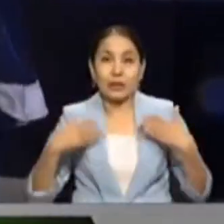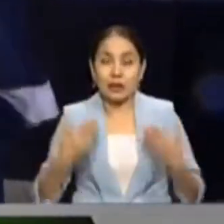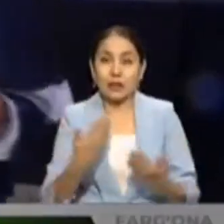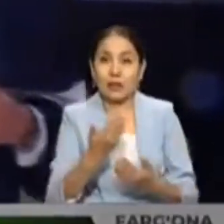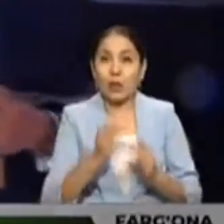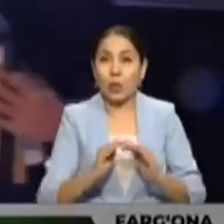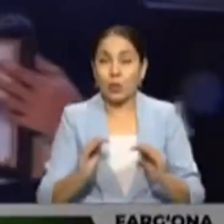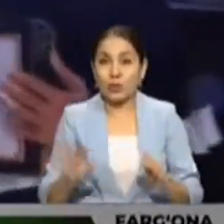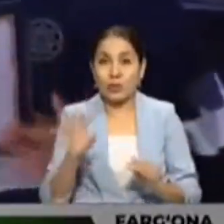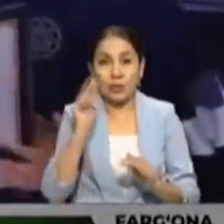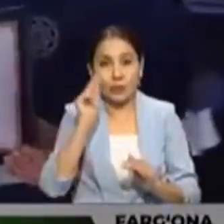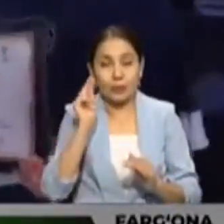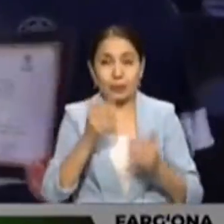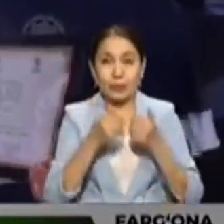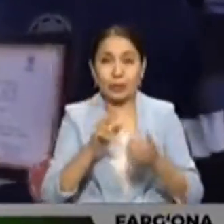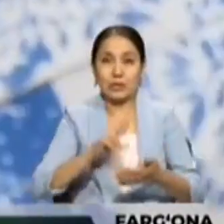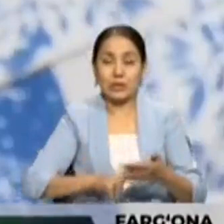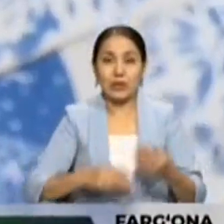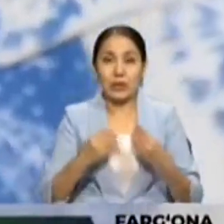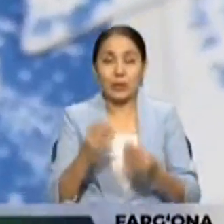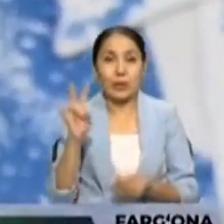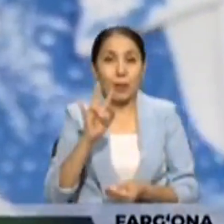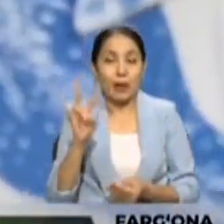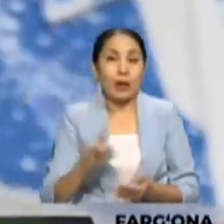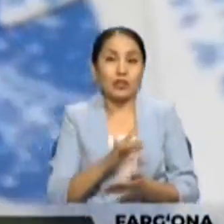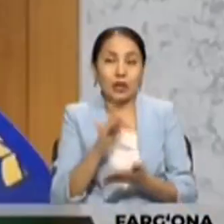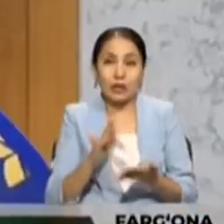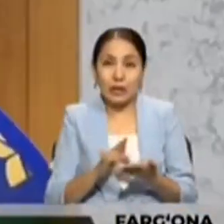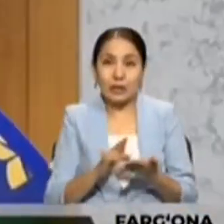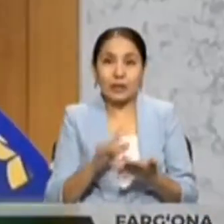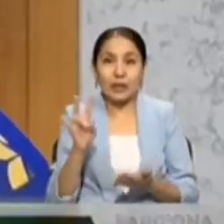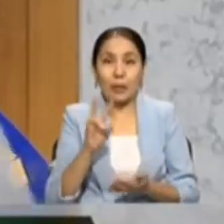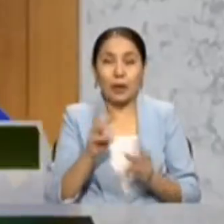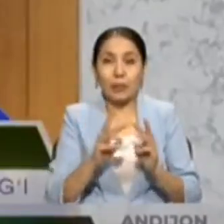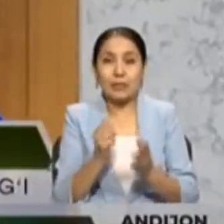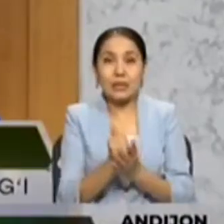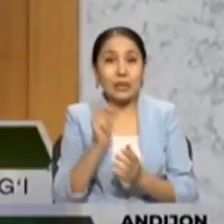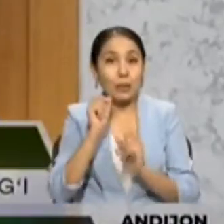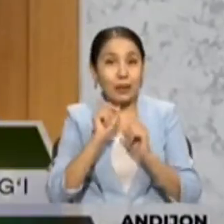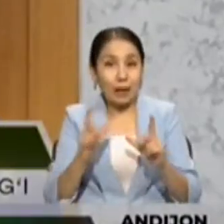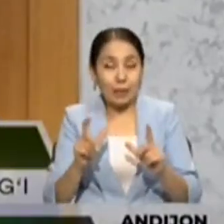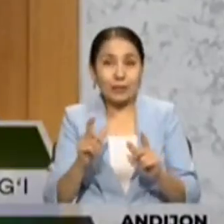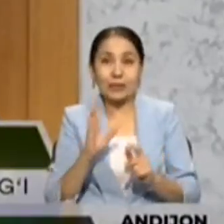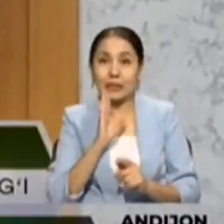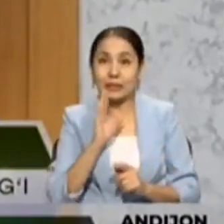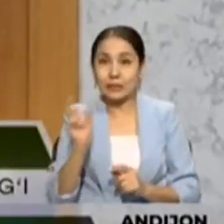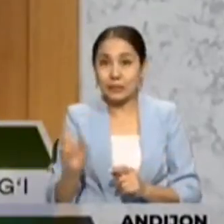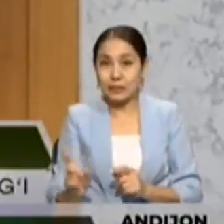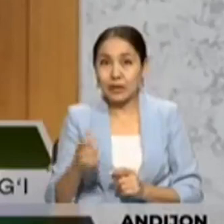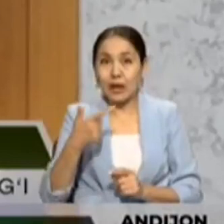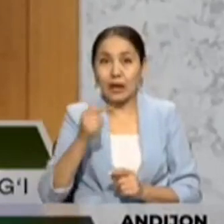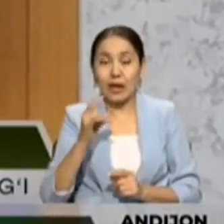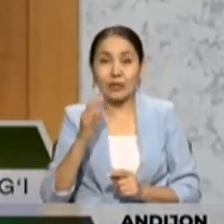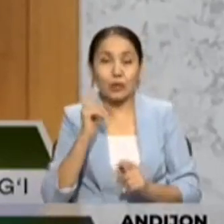Hamda o'quvchilarga bitiruv sertifikatlari topshirildi. Namangan shahridagi Namangan prezident maktabi o'quvchi qizimizni